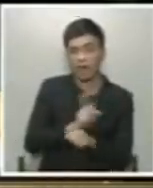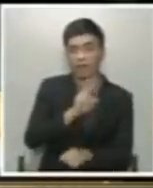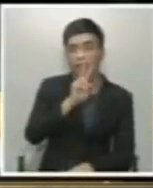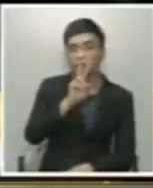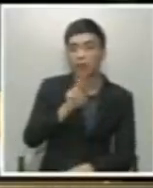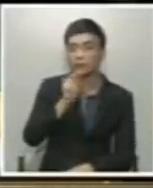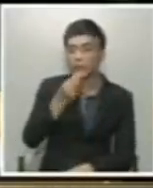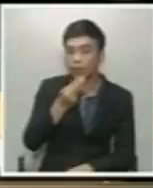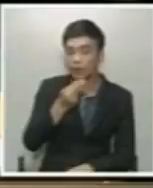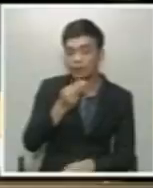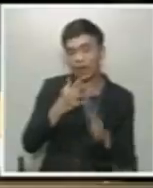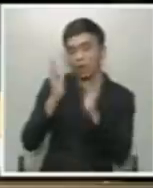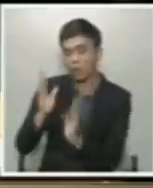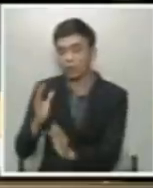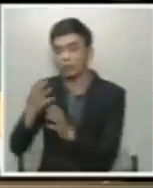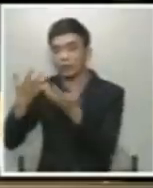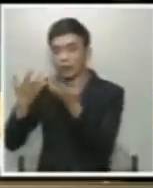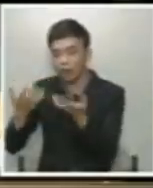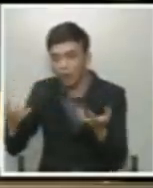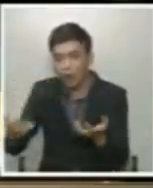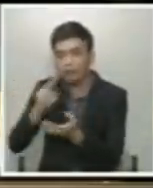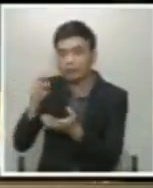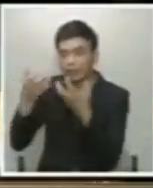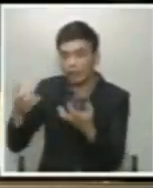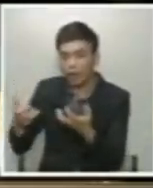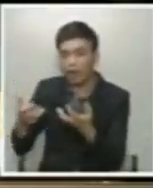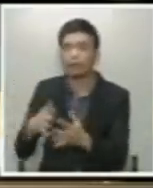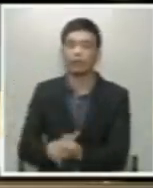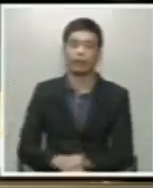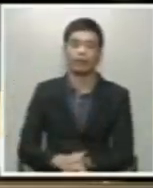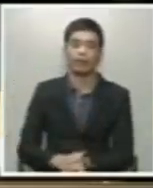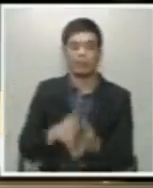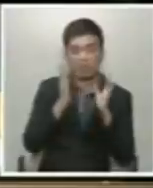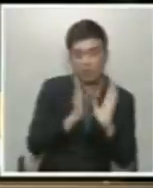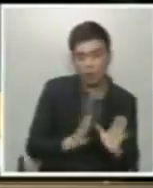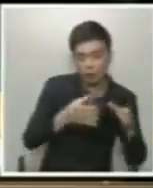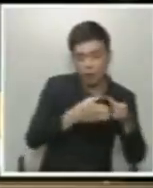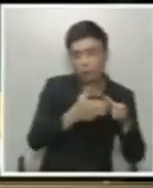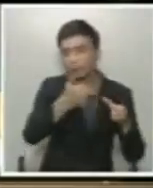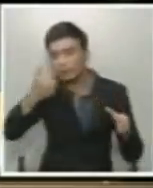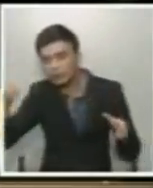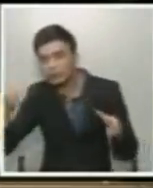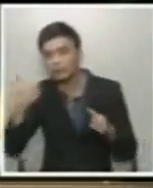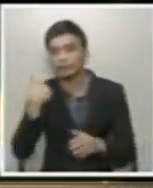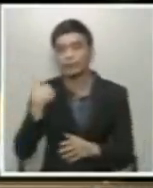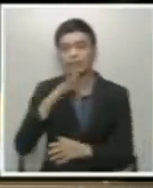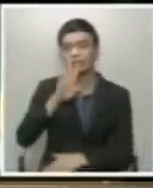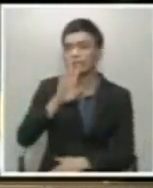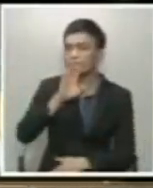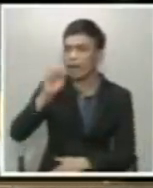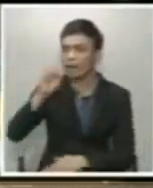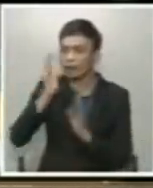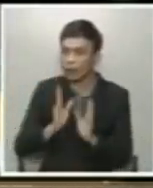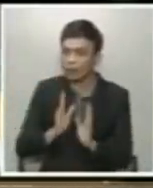รที่ใช้เครื่องจักรแล้วก็มีคนที่อีกพวกหนึ่ง 400,000 คนซึ่งได้ฝึกออกแบ